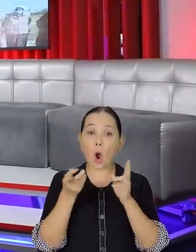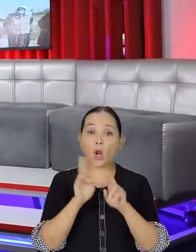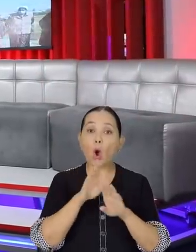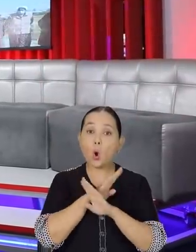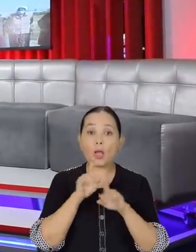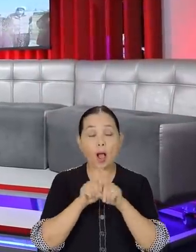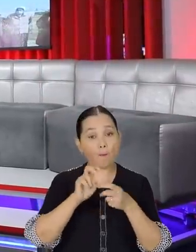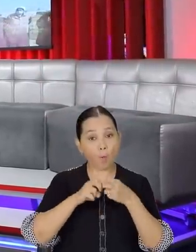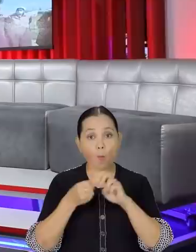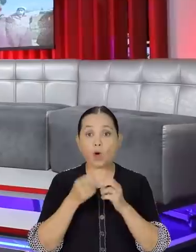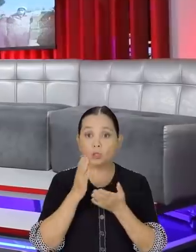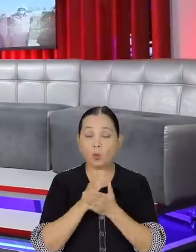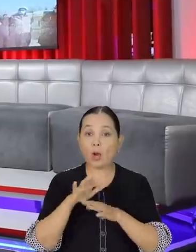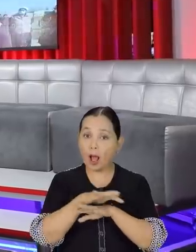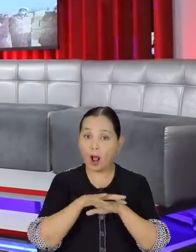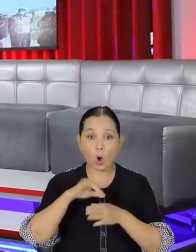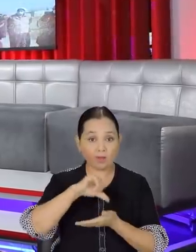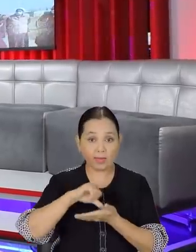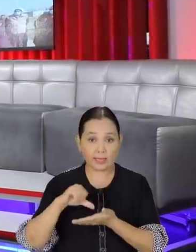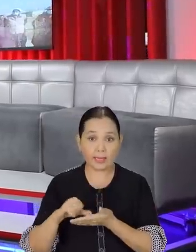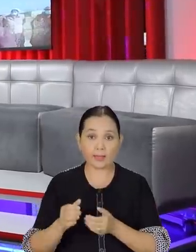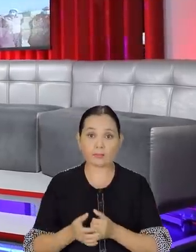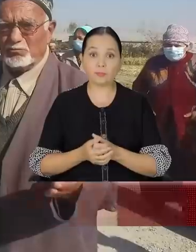o'liklarning ham muammosi bor bu yerda deyapti aholi vakillari.